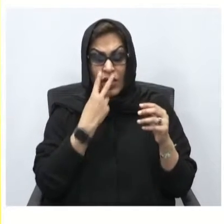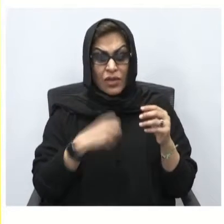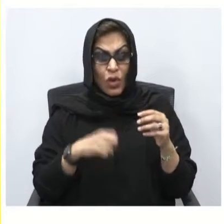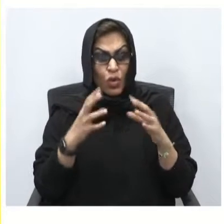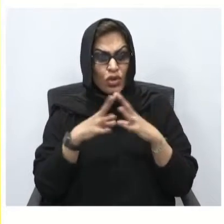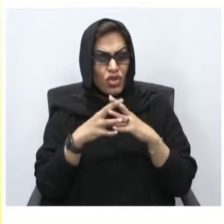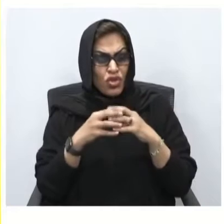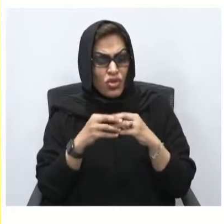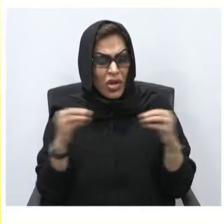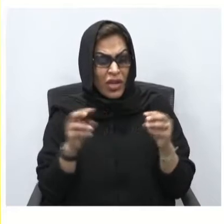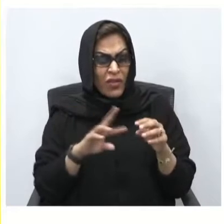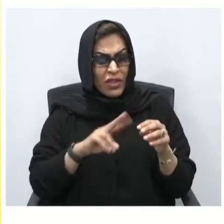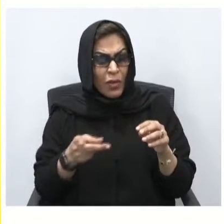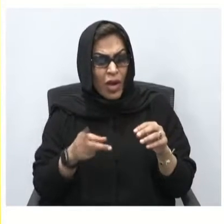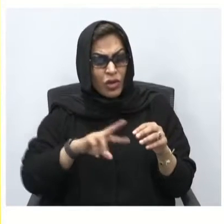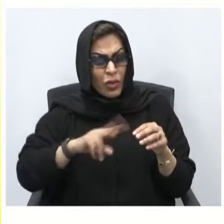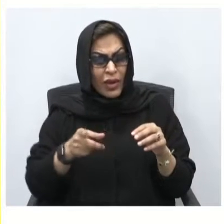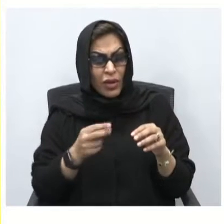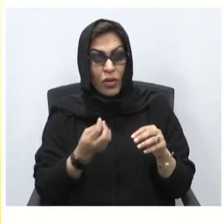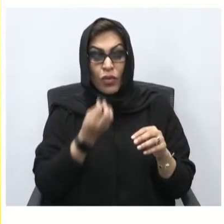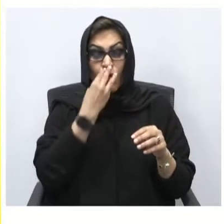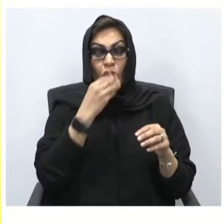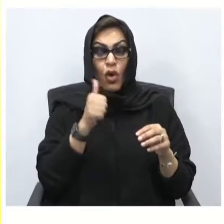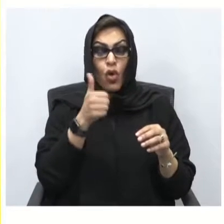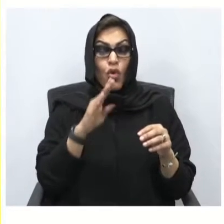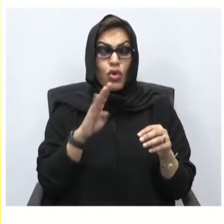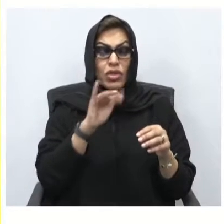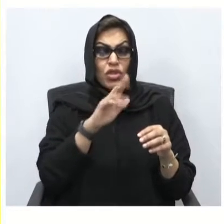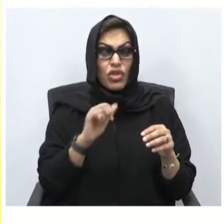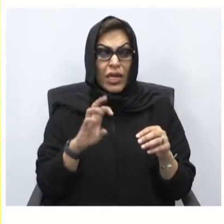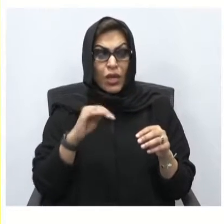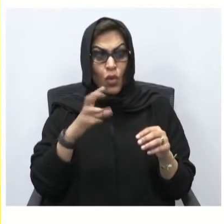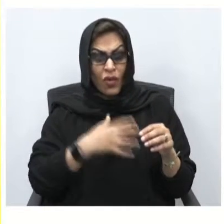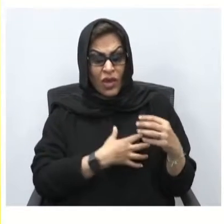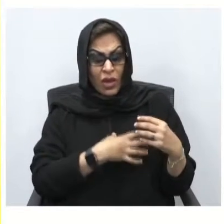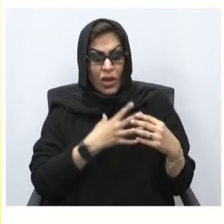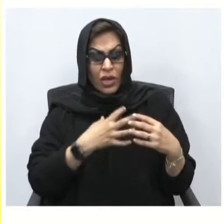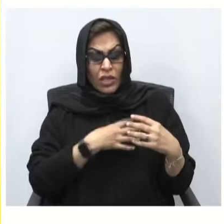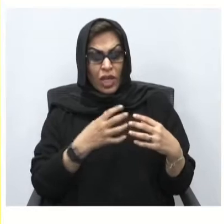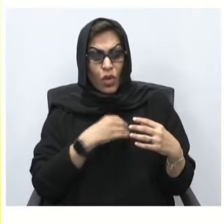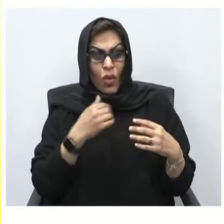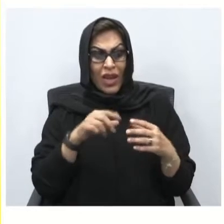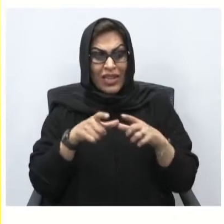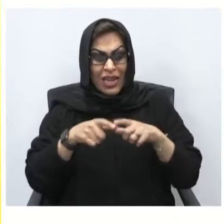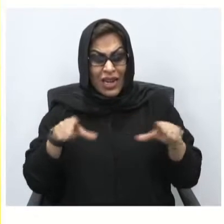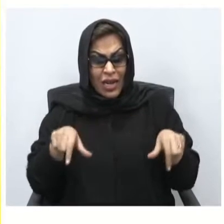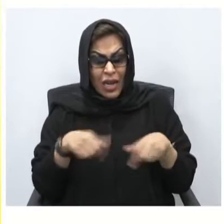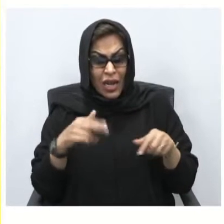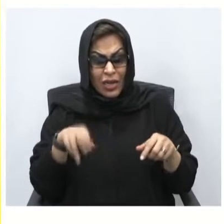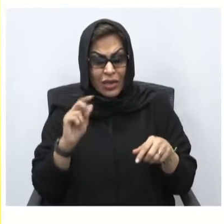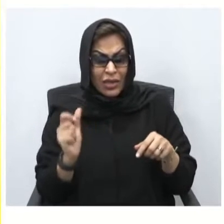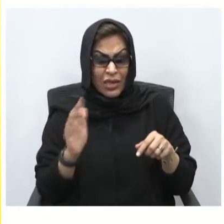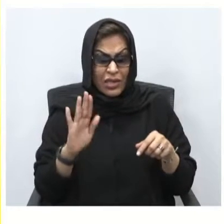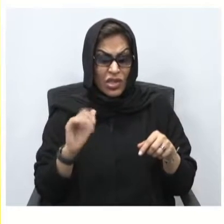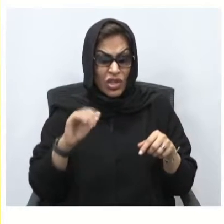كيف تتم عمليه التبادل بين الاكسجين وثاني اكسيد الكربون في الرئتين والانسجه تحديد المسار الذي يسلكه